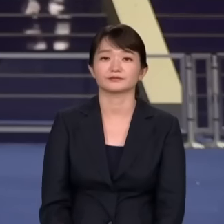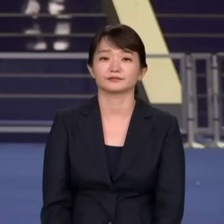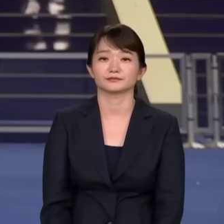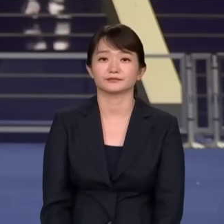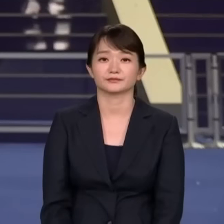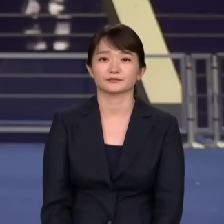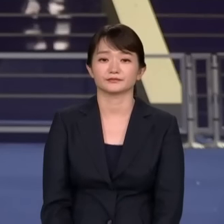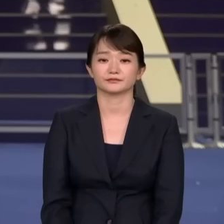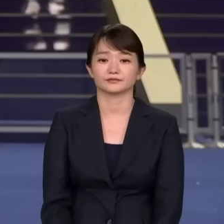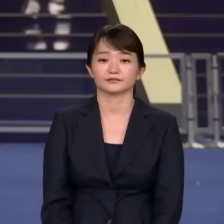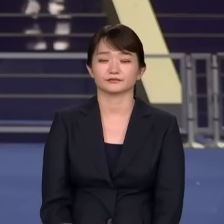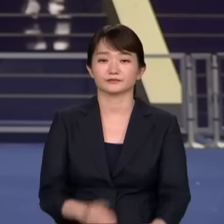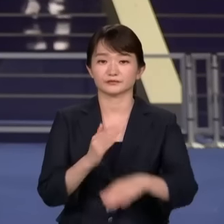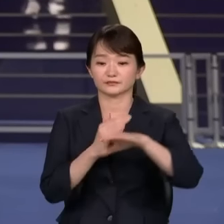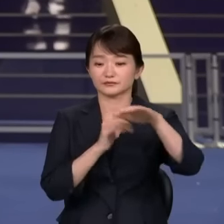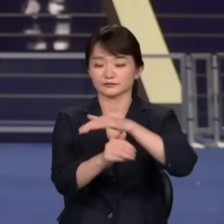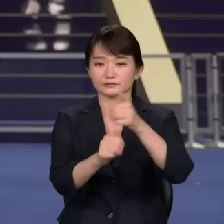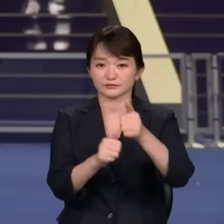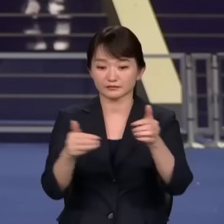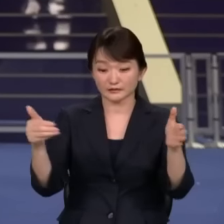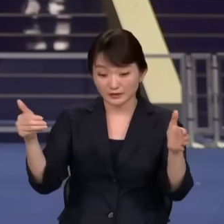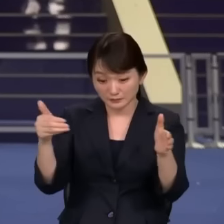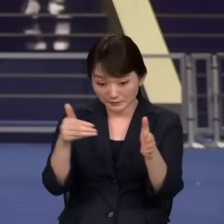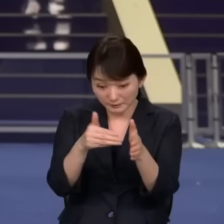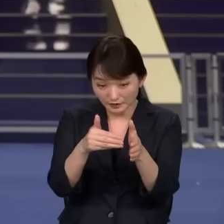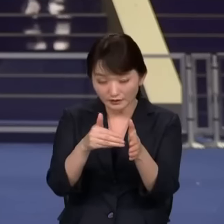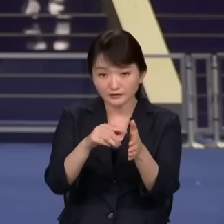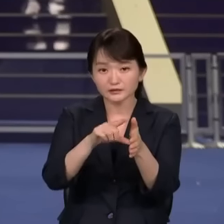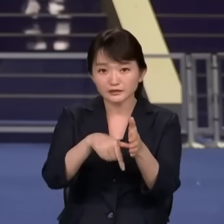네, 사실 전당대회를 마무리하는 시점까지도